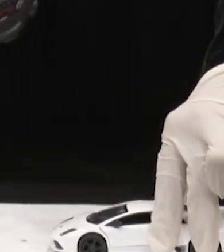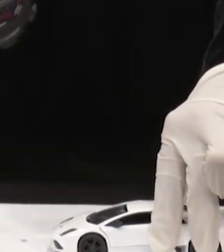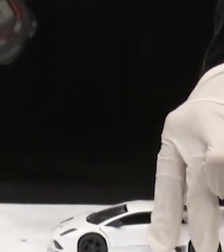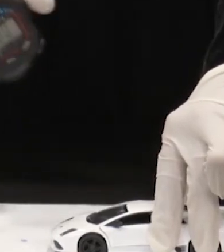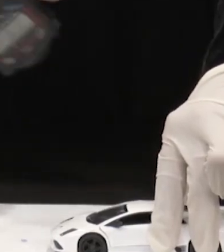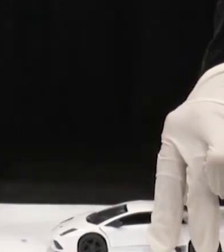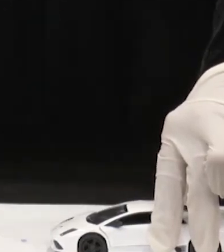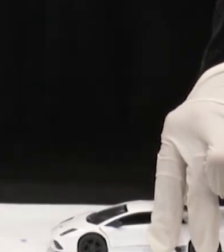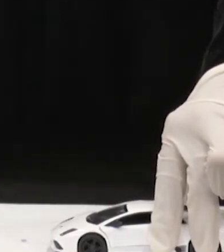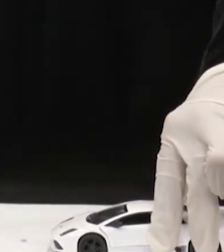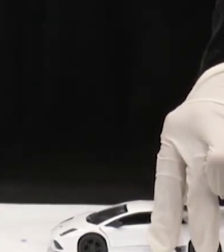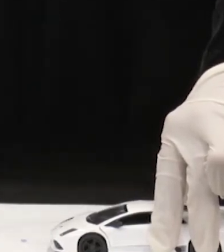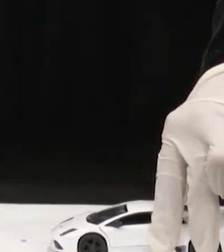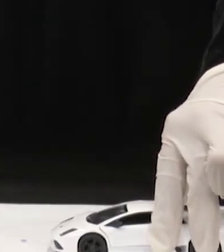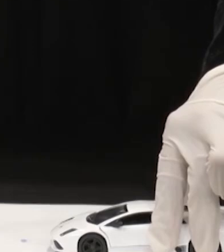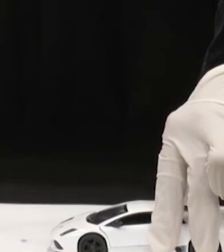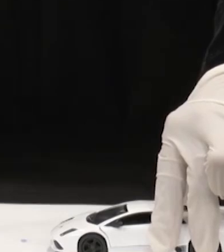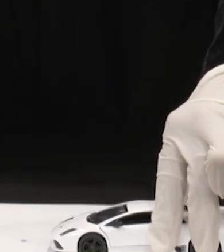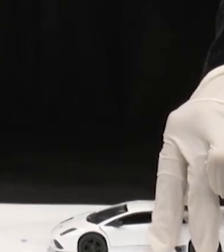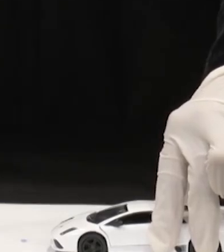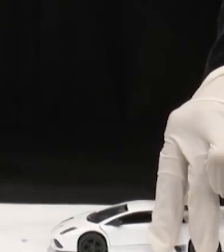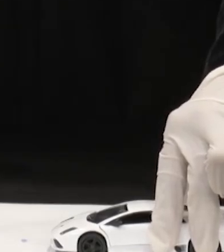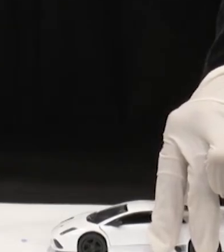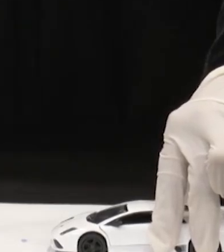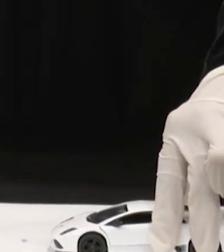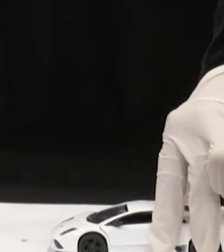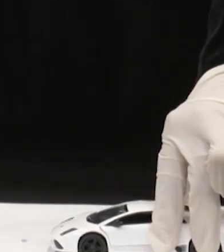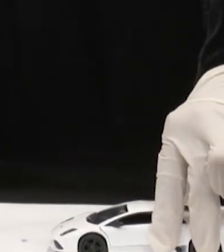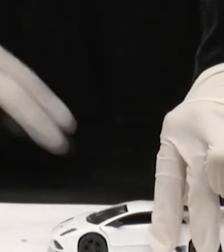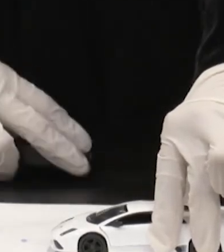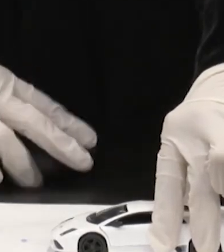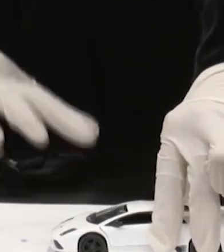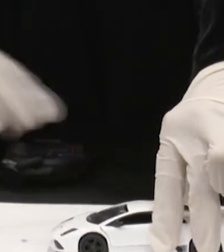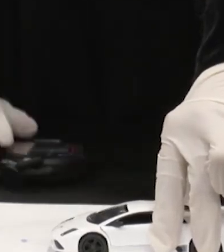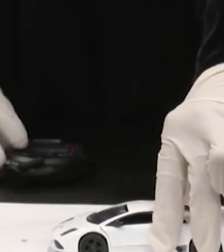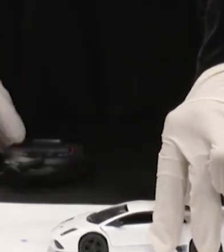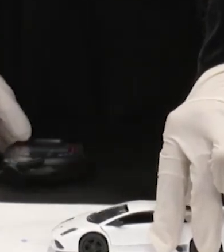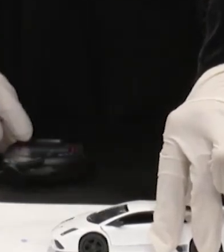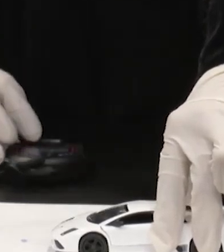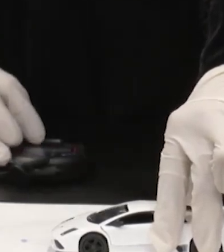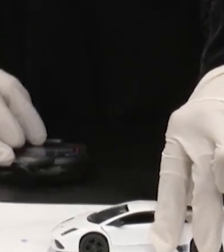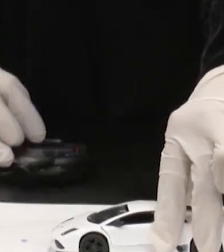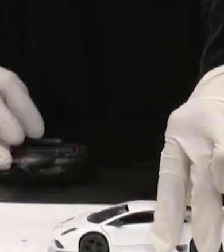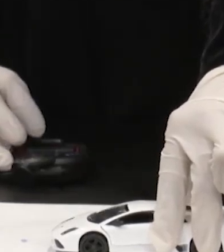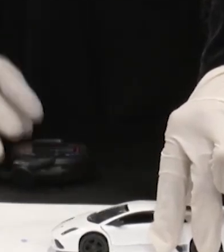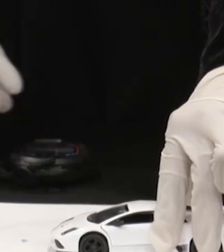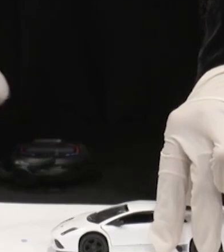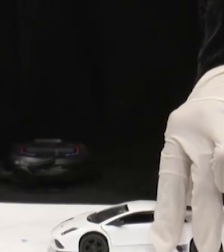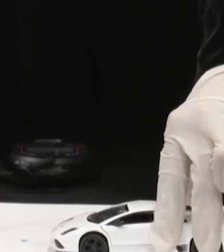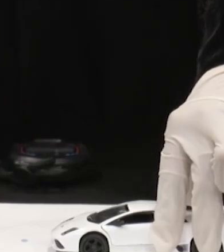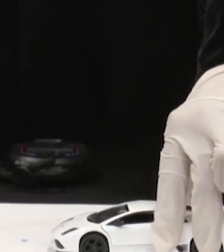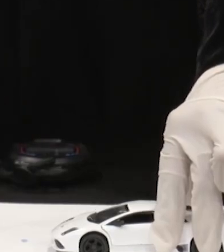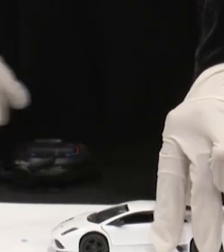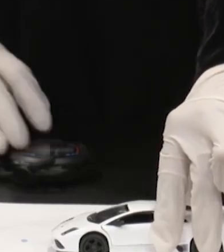ماذا الزمن الى ان تصل الى اخر نقطه موجوده لدينا هنا اذا نشغل سعه الايقاف